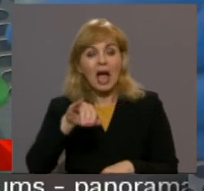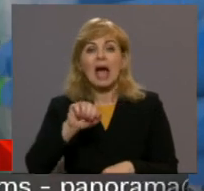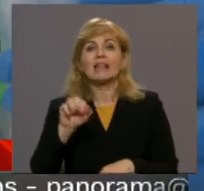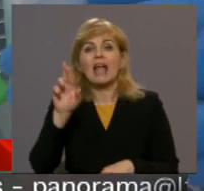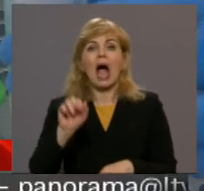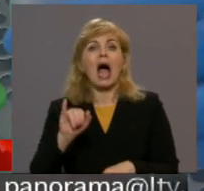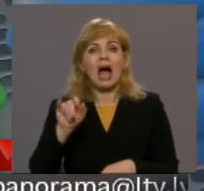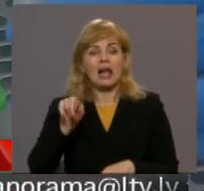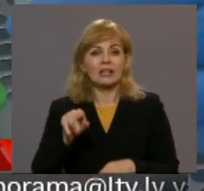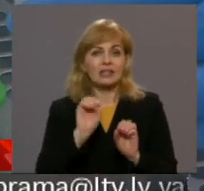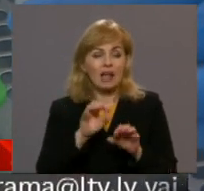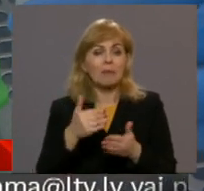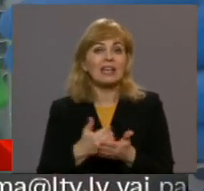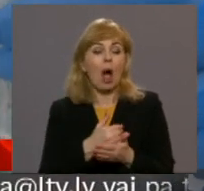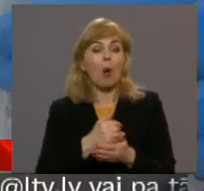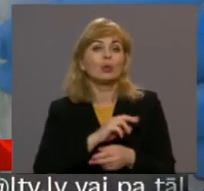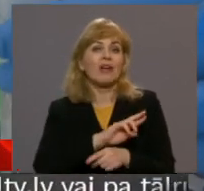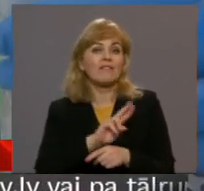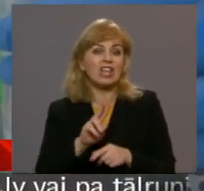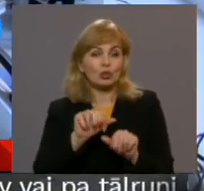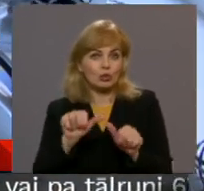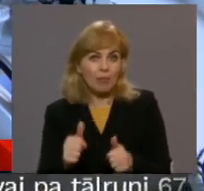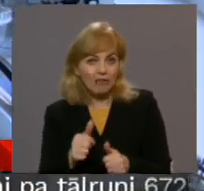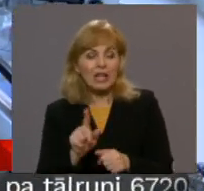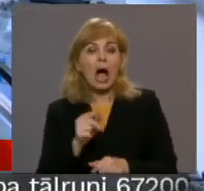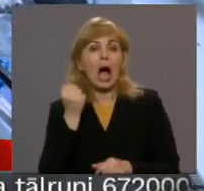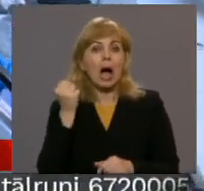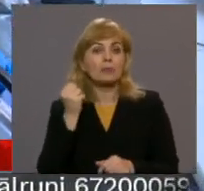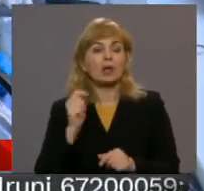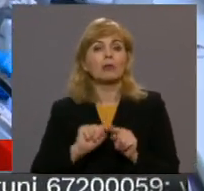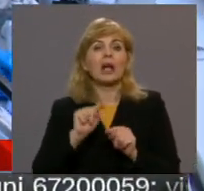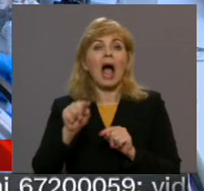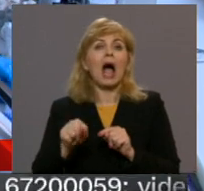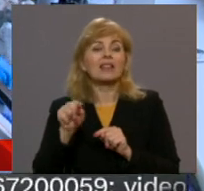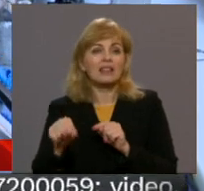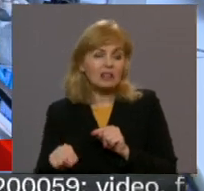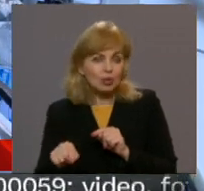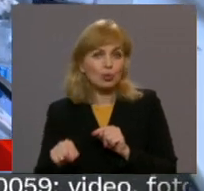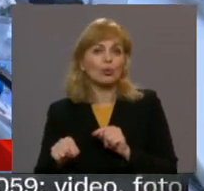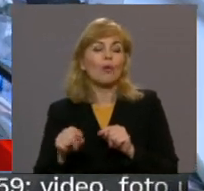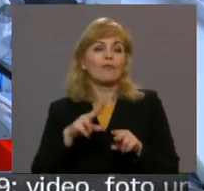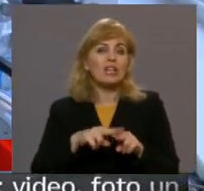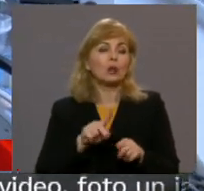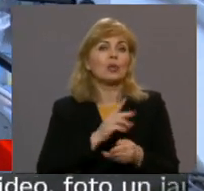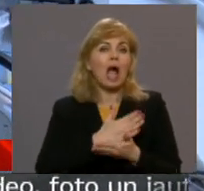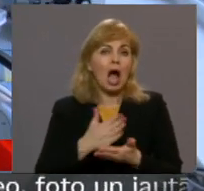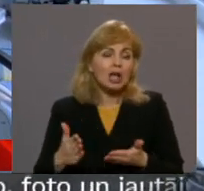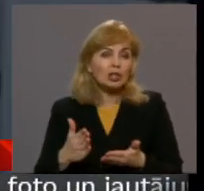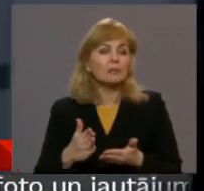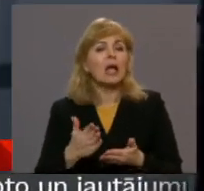Kloviņš, vīrusa jaunie varianti mūs apdraud uz katra stūra, un tas kārtējo reizi apstiprina, ka ir jāturpina dzīvot